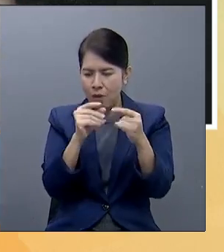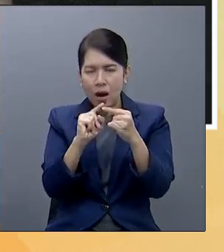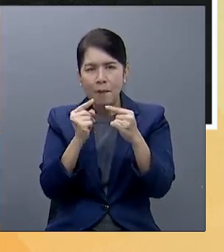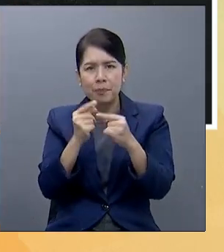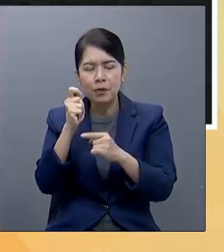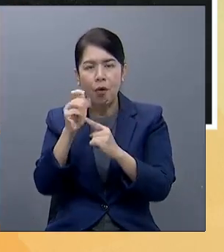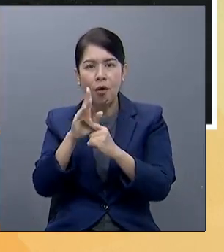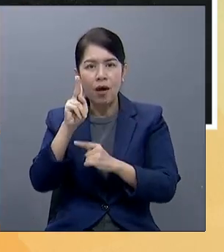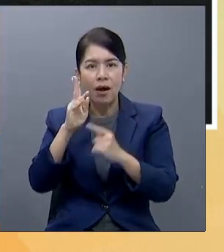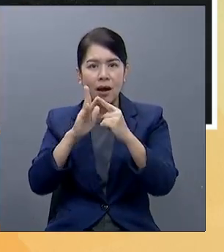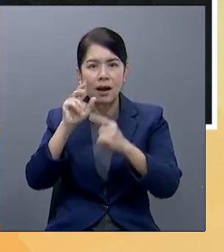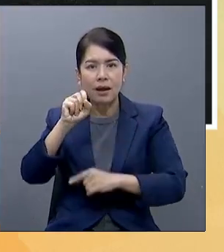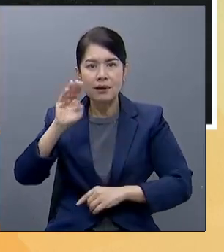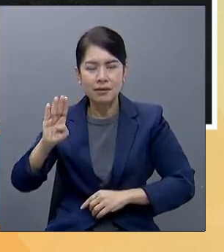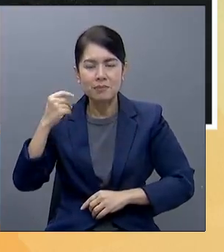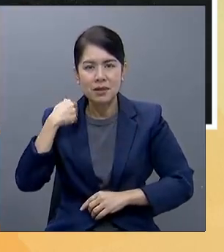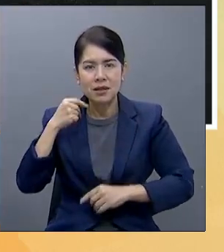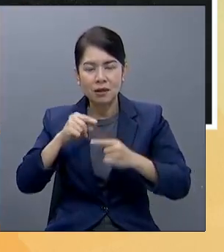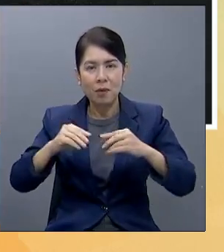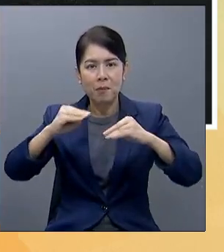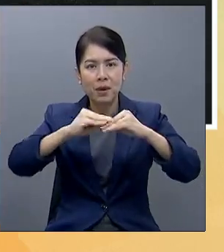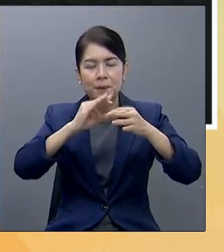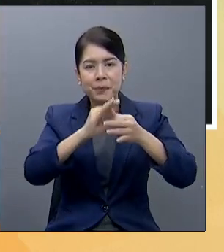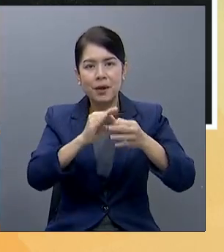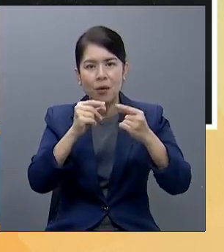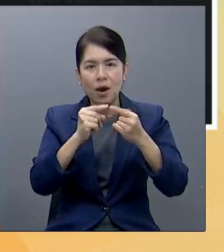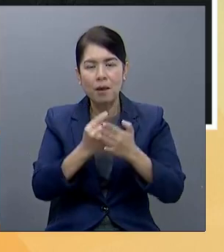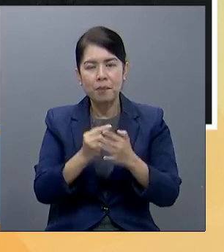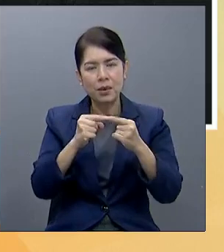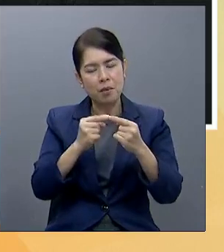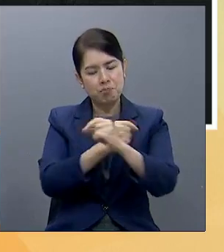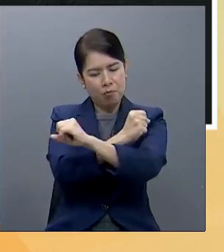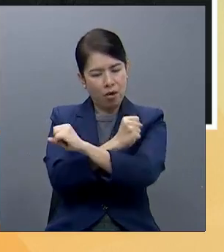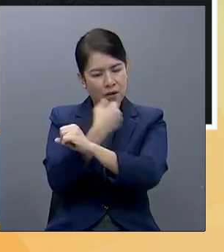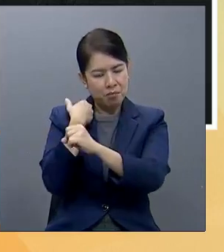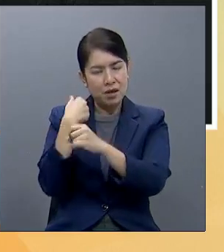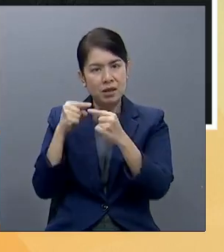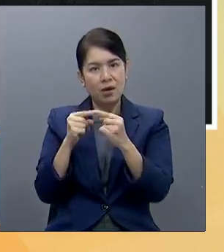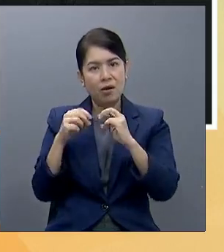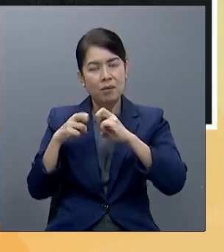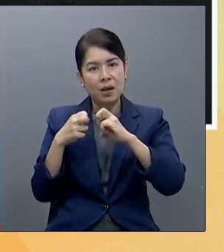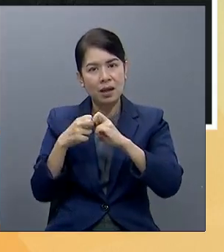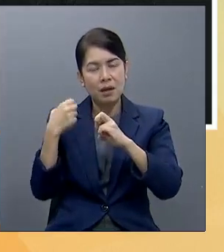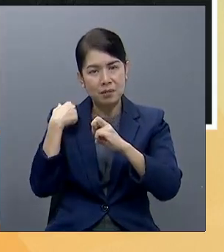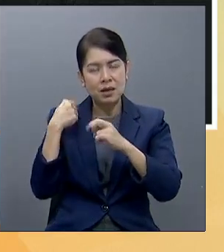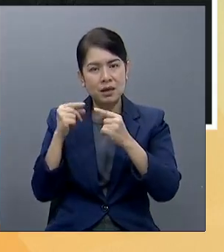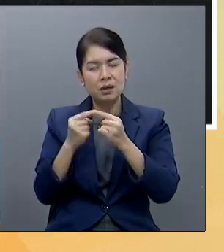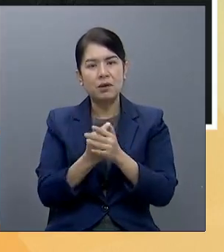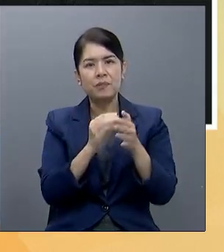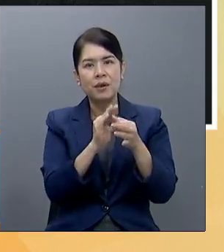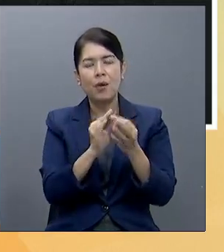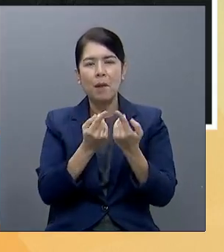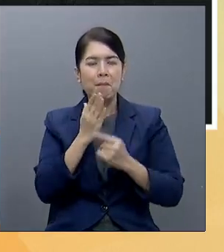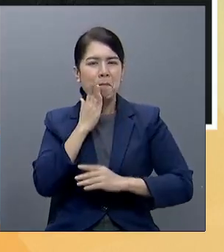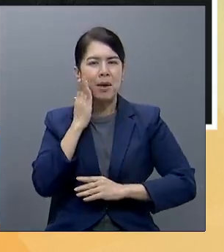ระดับนะครับเรื่องของเอนไซม์ที่เรื่องของต้านอนุมูลอิสระได้นะครับเช่นพวกเอนไซม์กลูตาไทโอนนะครับแล้วก็นอกจากนี้เ